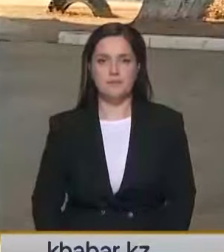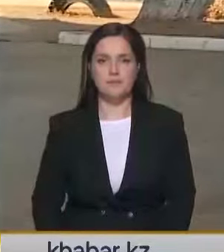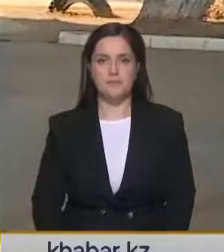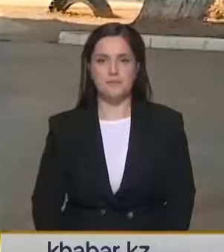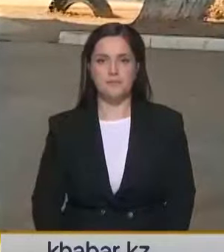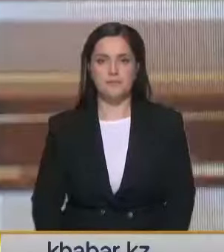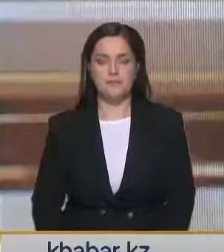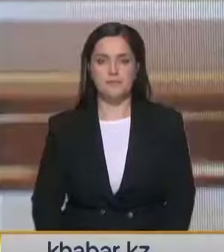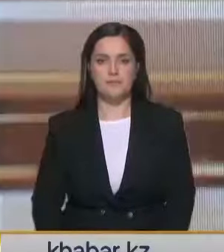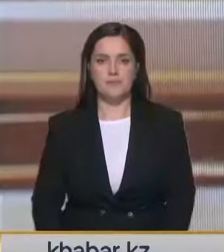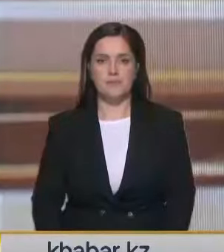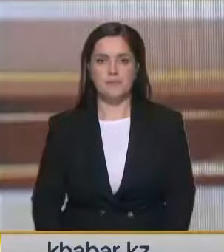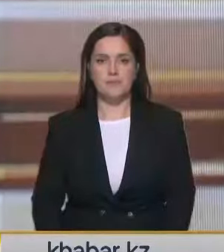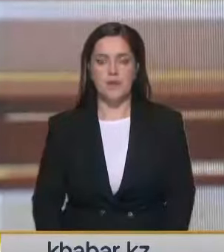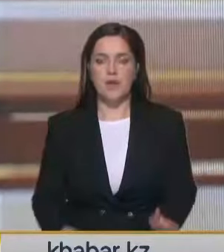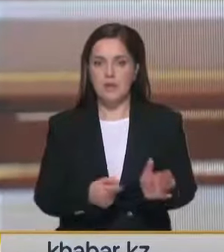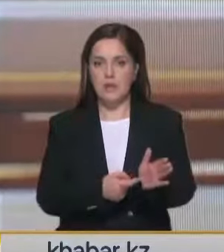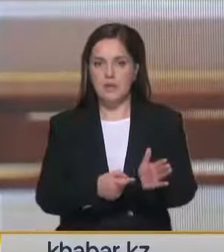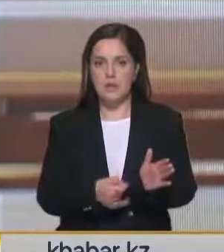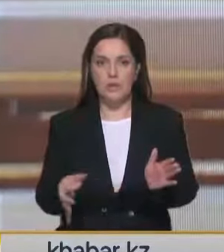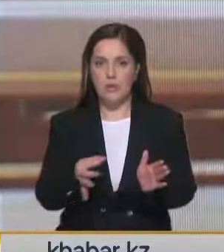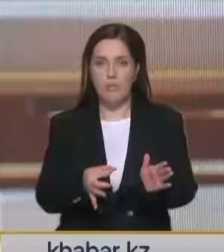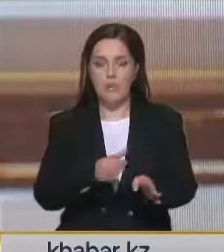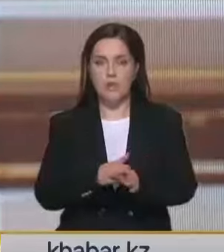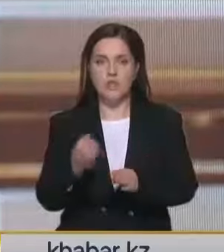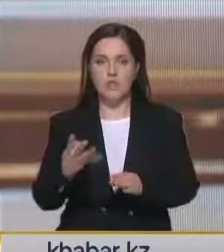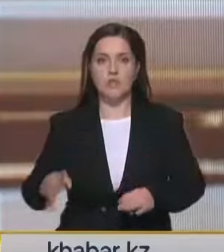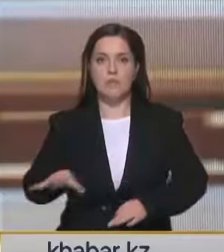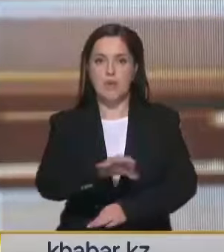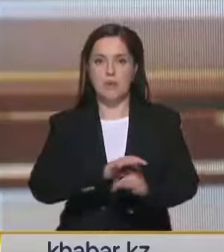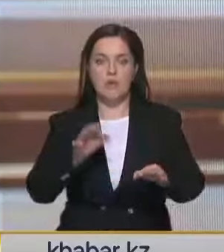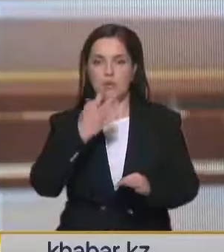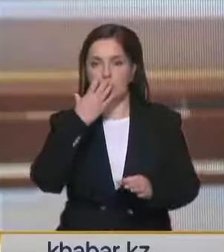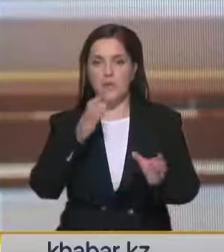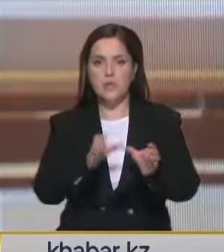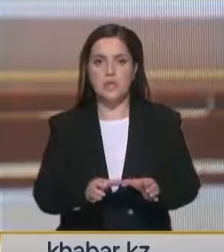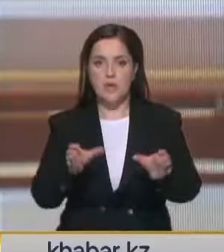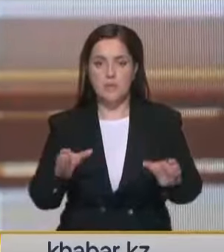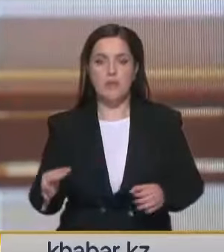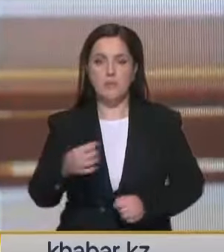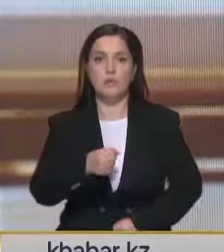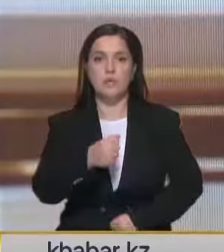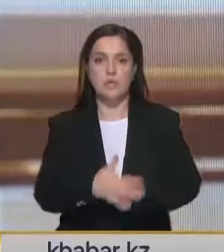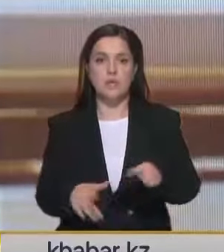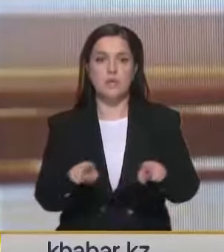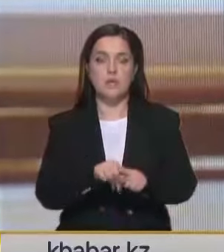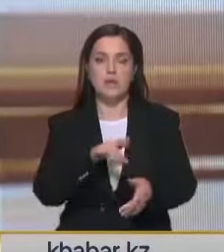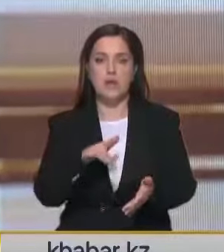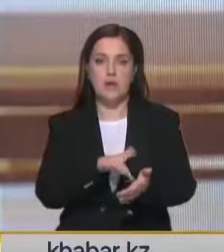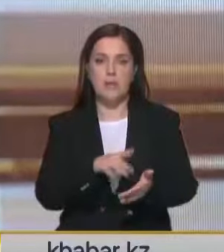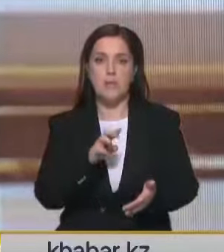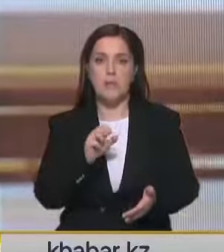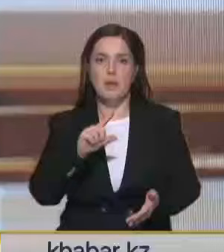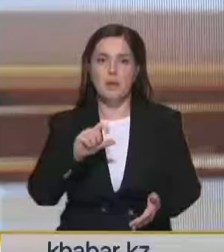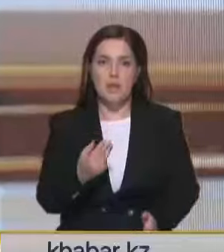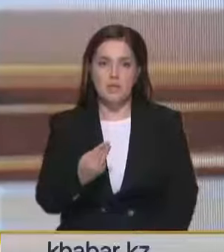Хабар. В Карагандинской области реализовали 14 проектов в сфере теплоснабжения. В областном центре, в таких городах, как